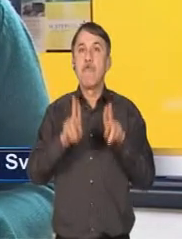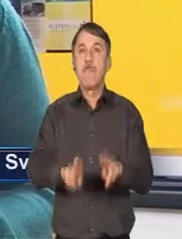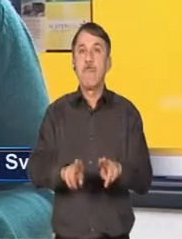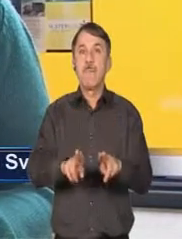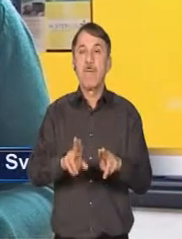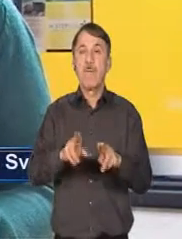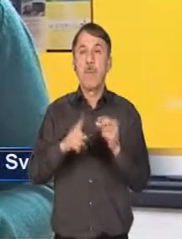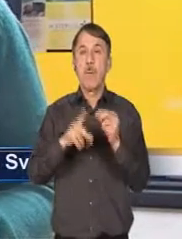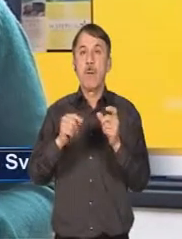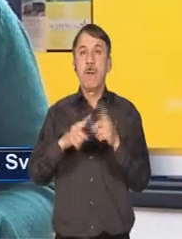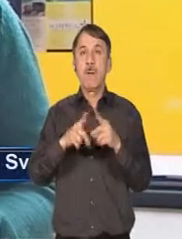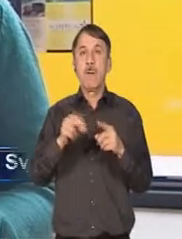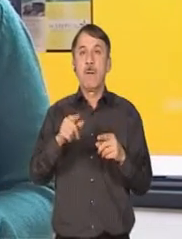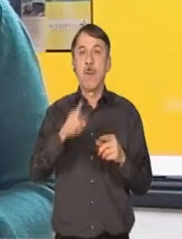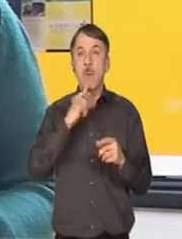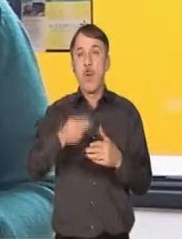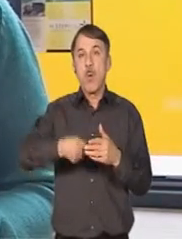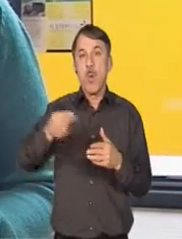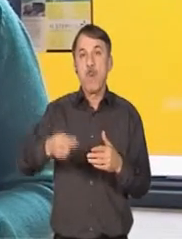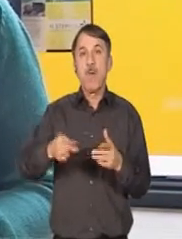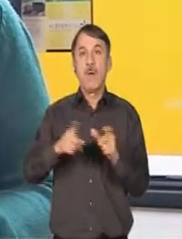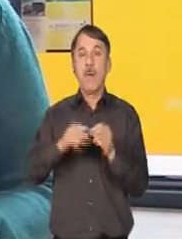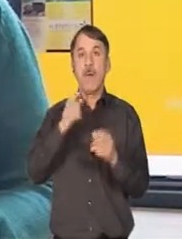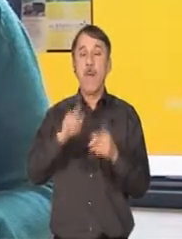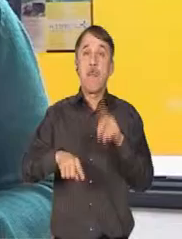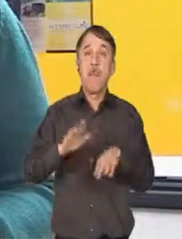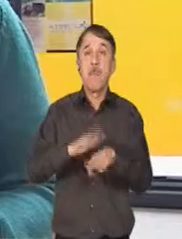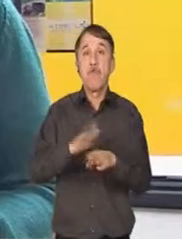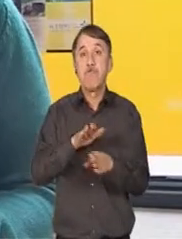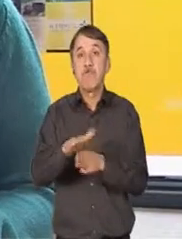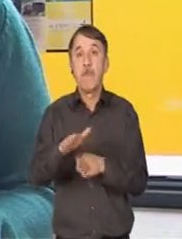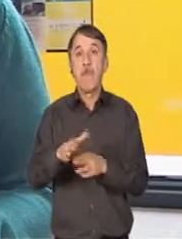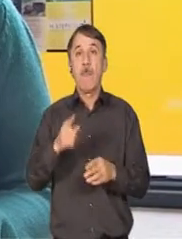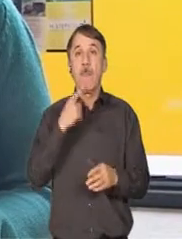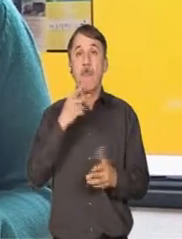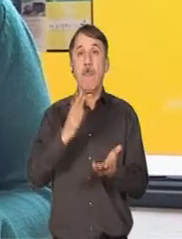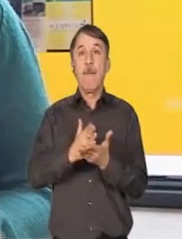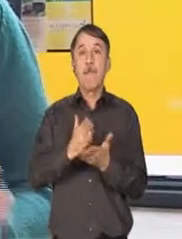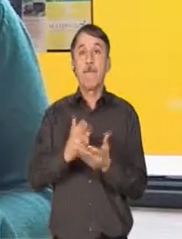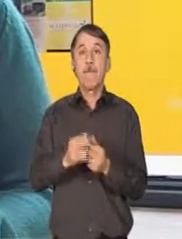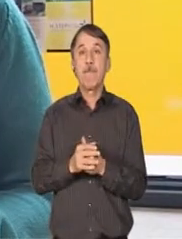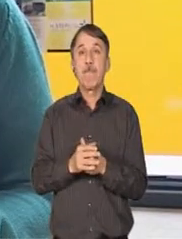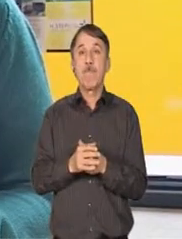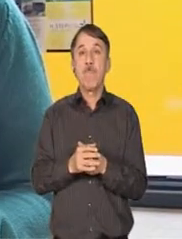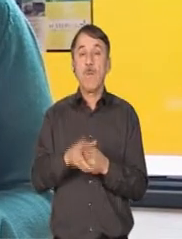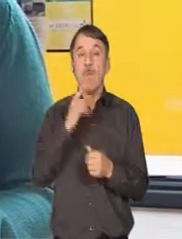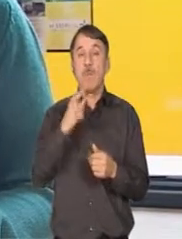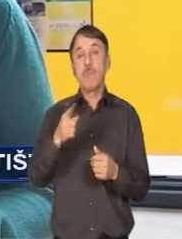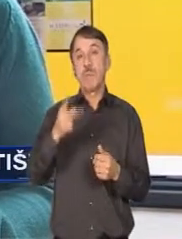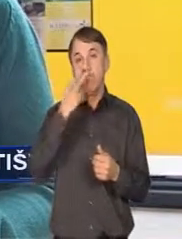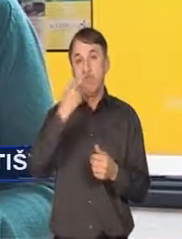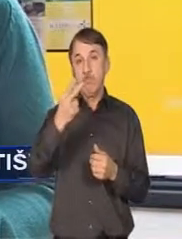pravi partneri i saradnici u ovoj borbi i ne samo da su doprinjeli tome da negde